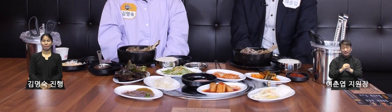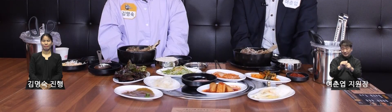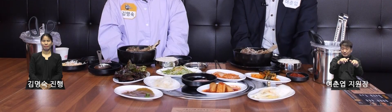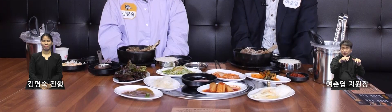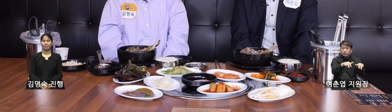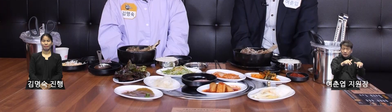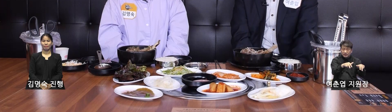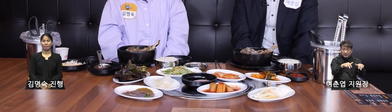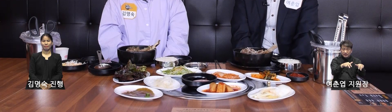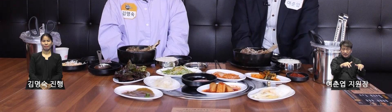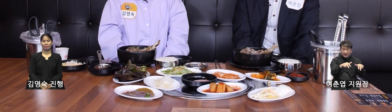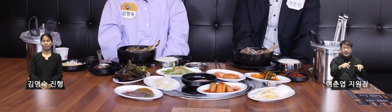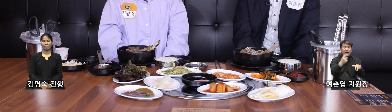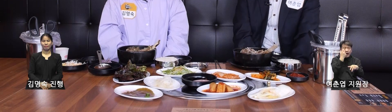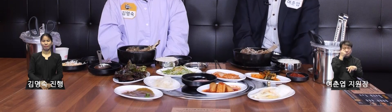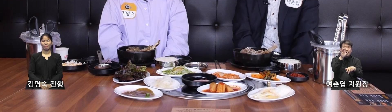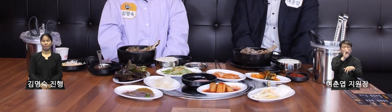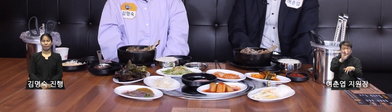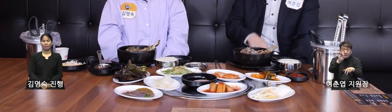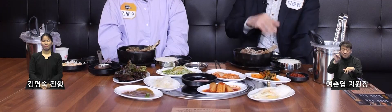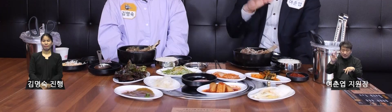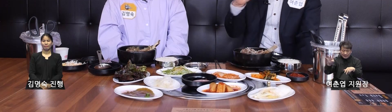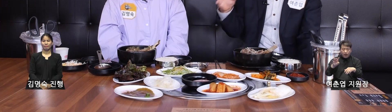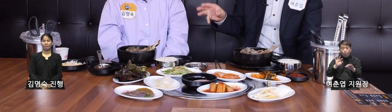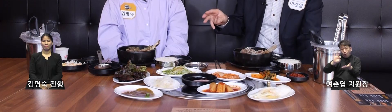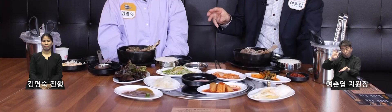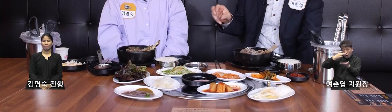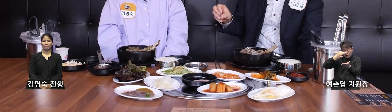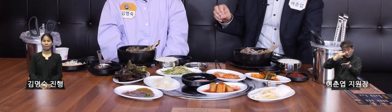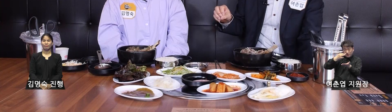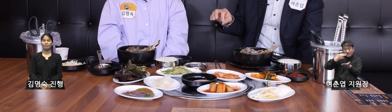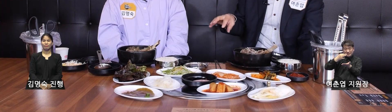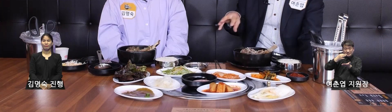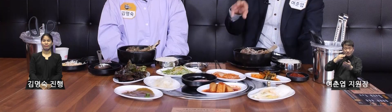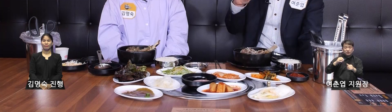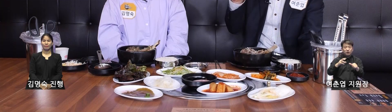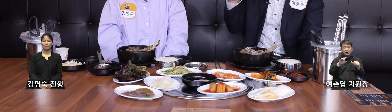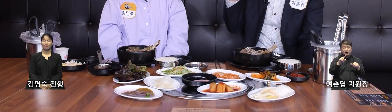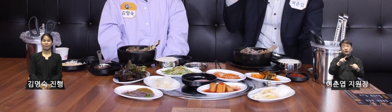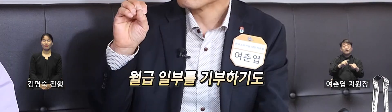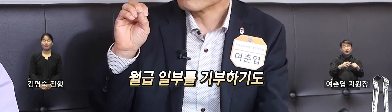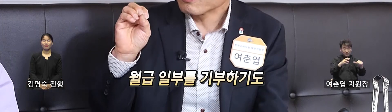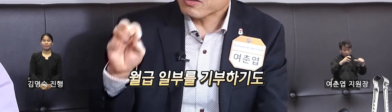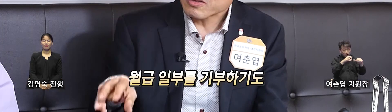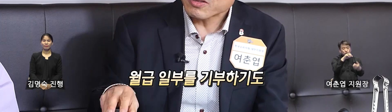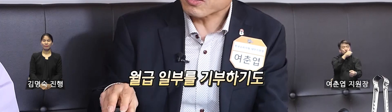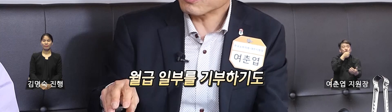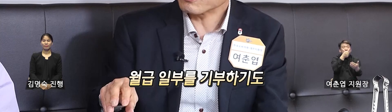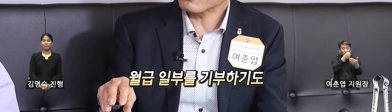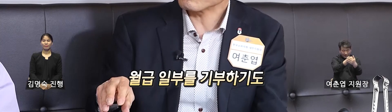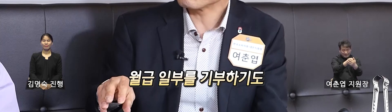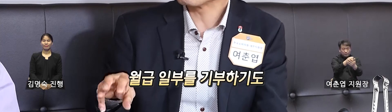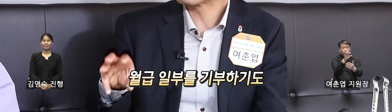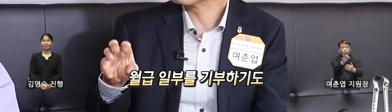임직원들이 이제 매달 월급에서 뒤에 짜투리라든지 아니면 일정